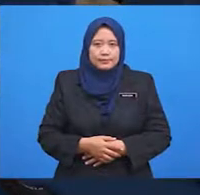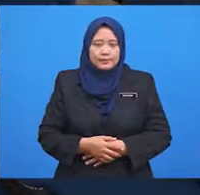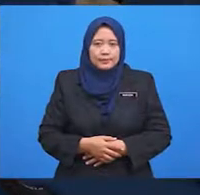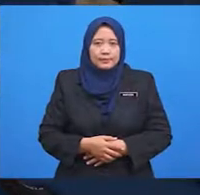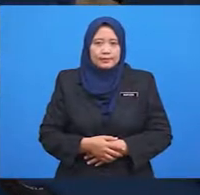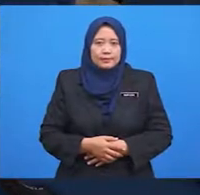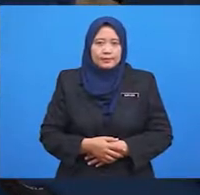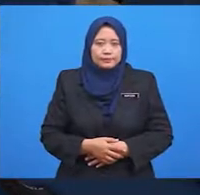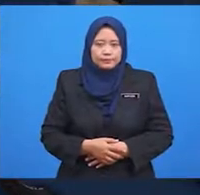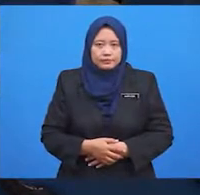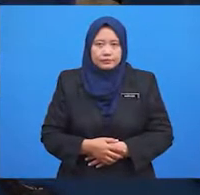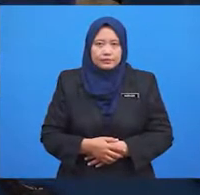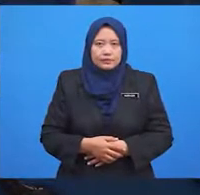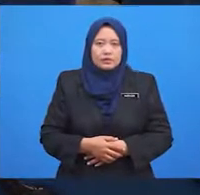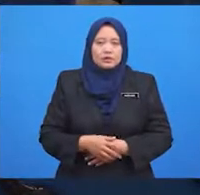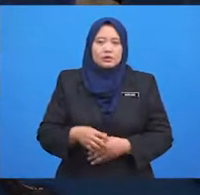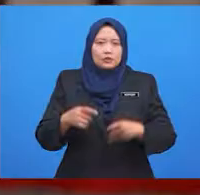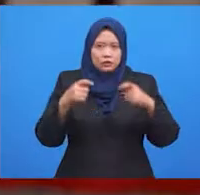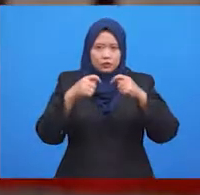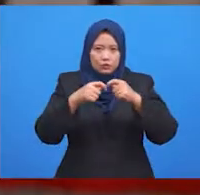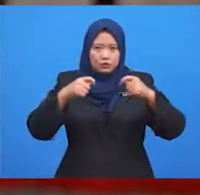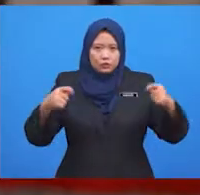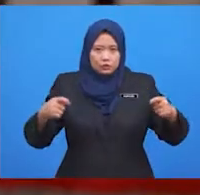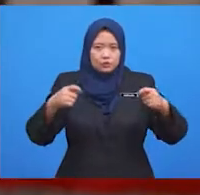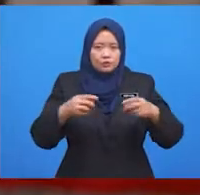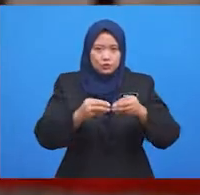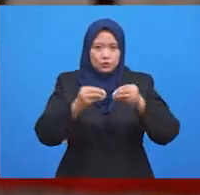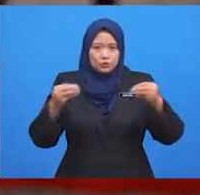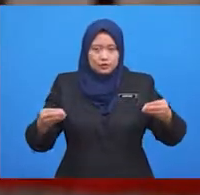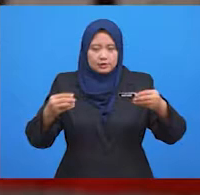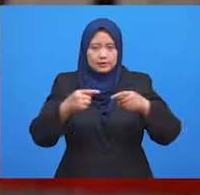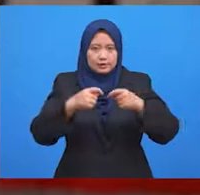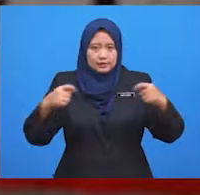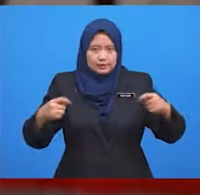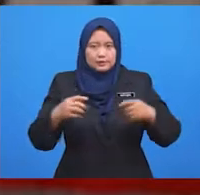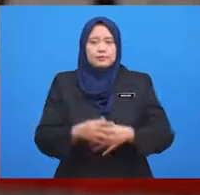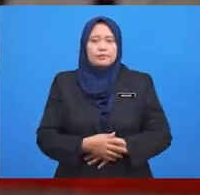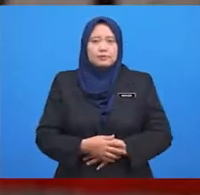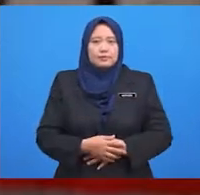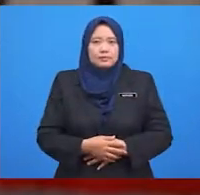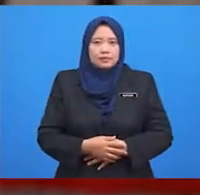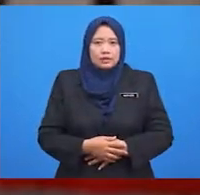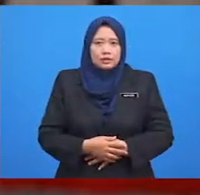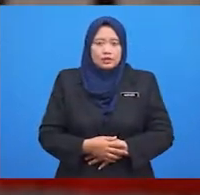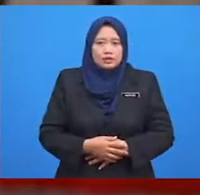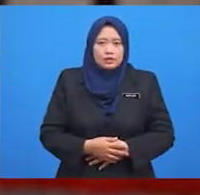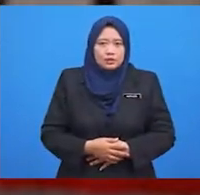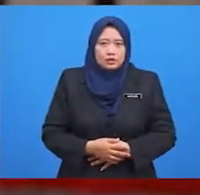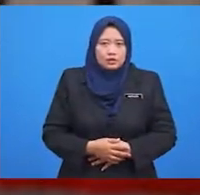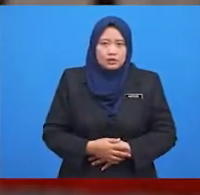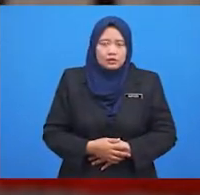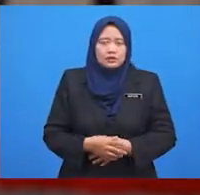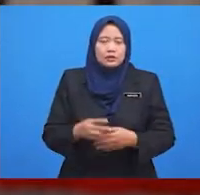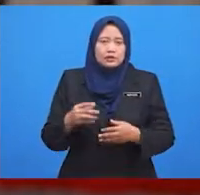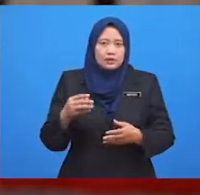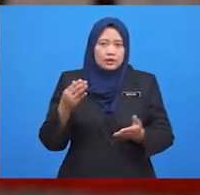Kita teruskan lagi dengan kontraindikasi. Apakah yang dimaksudkan dengan kontraindikasi? Kontraindikasi ialah